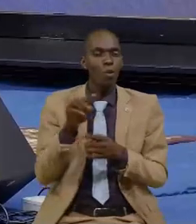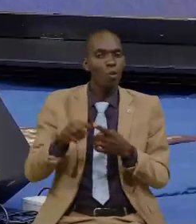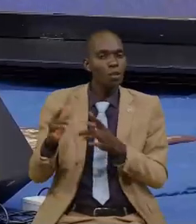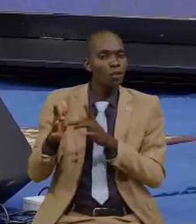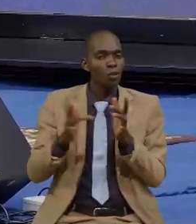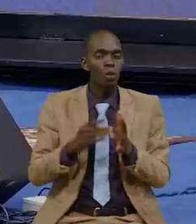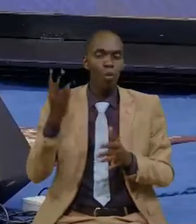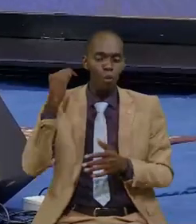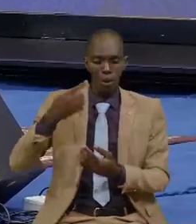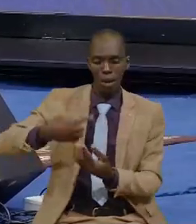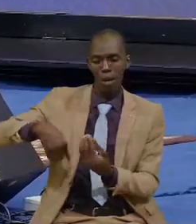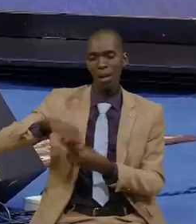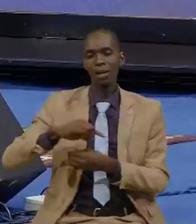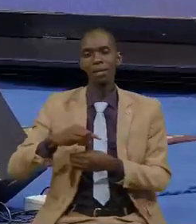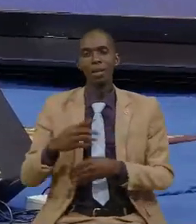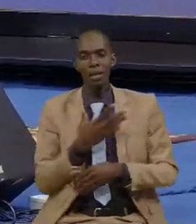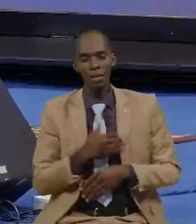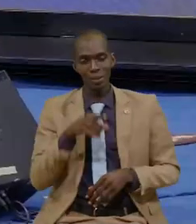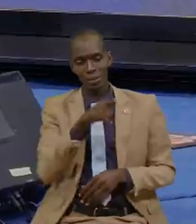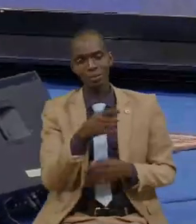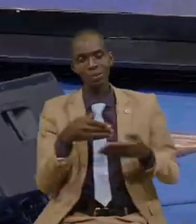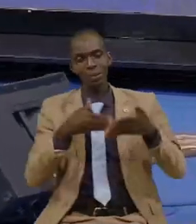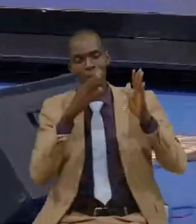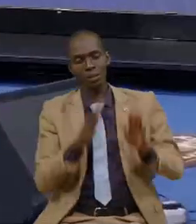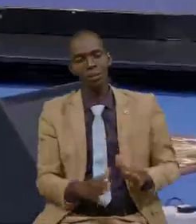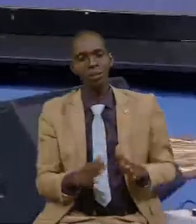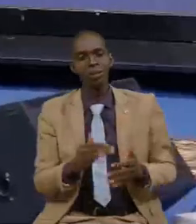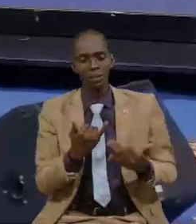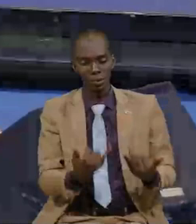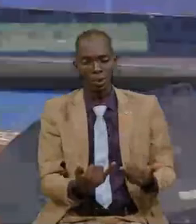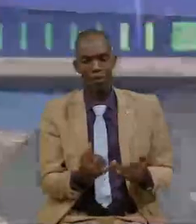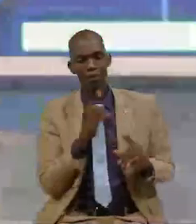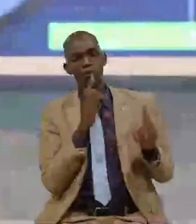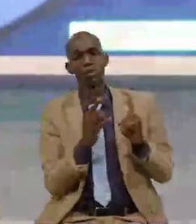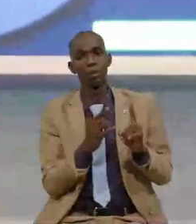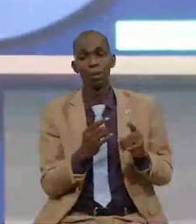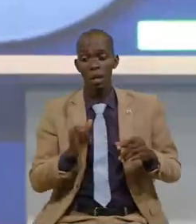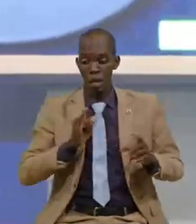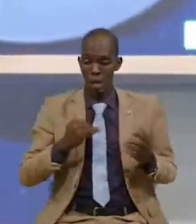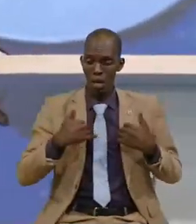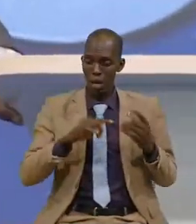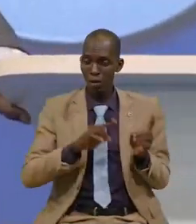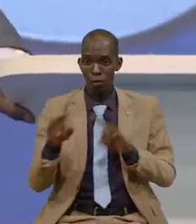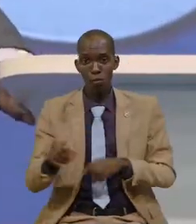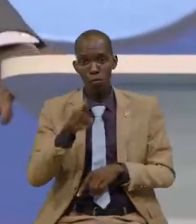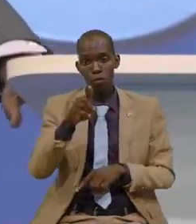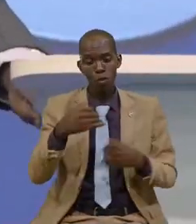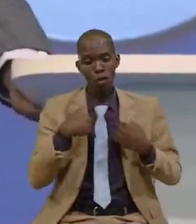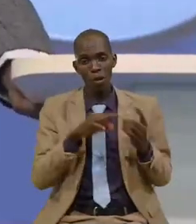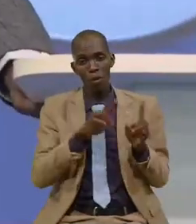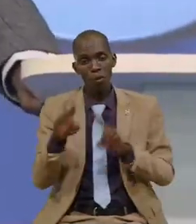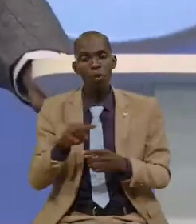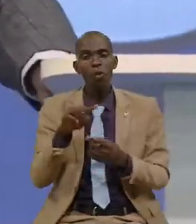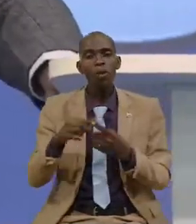venu. Et lorsque Jésus était en ville, vous êtes maintenant venu. Lorsque le guérisseur est là, vous êtes